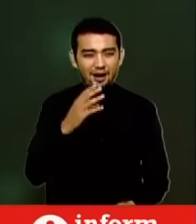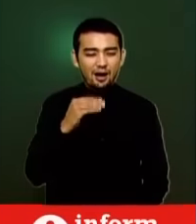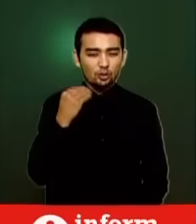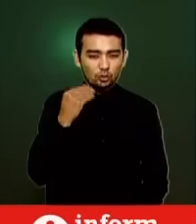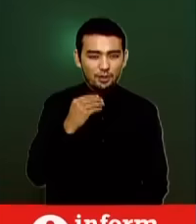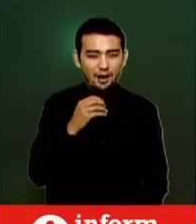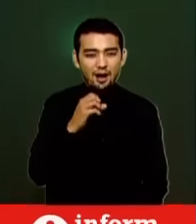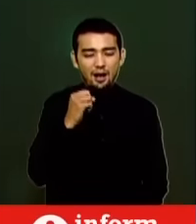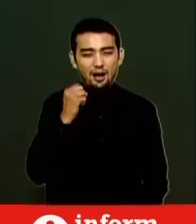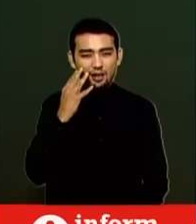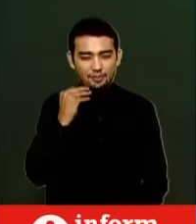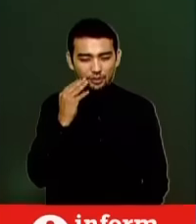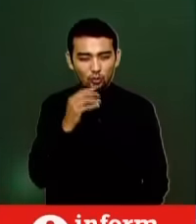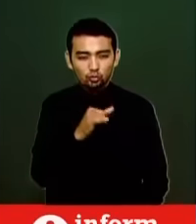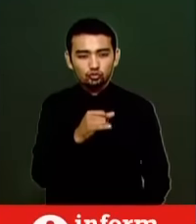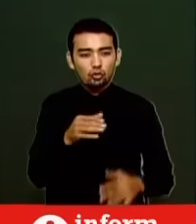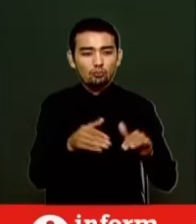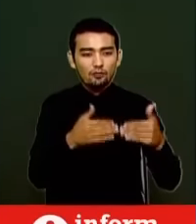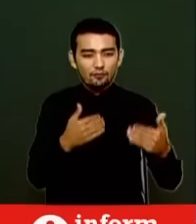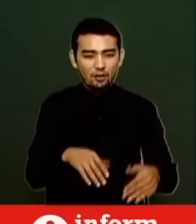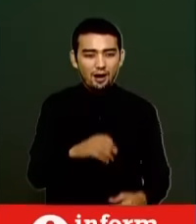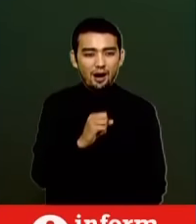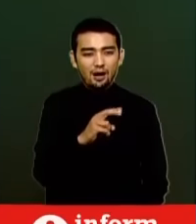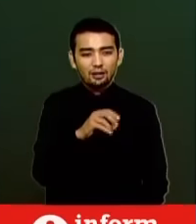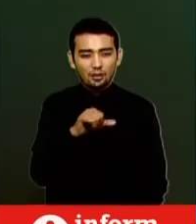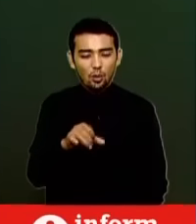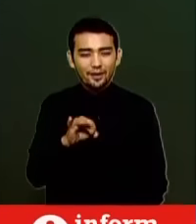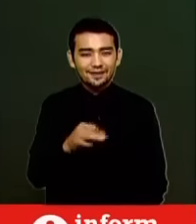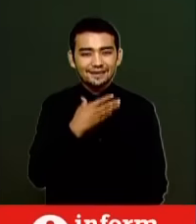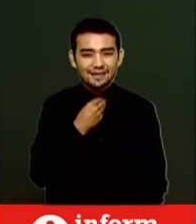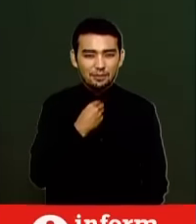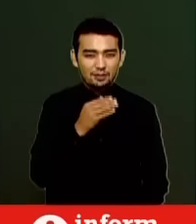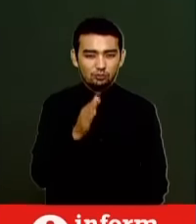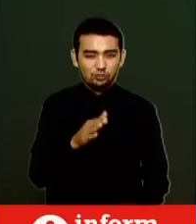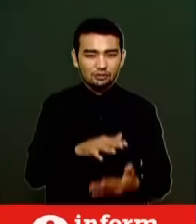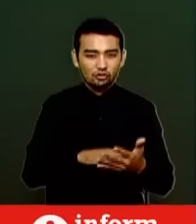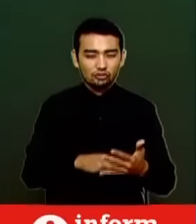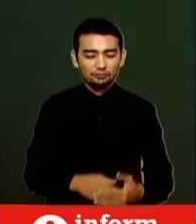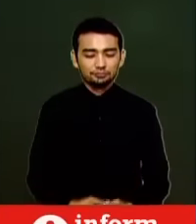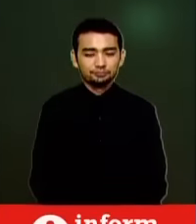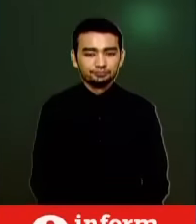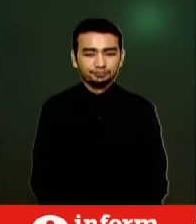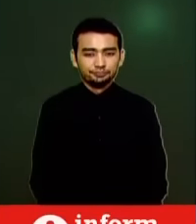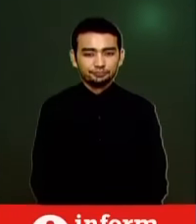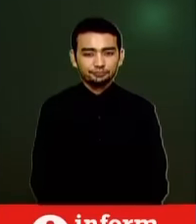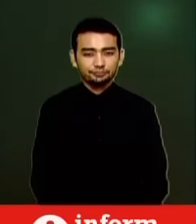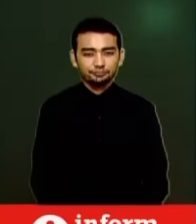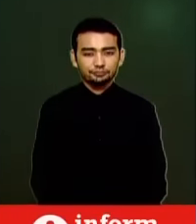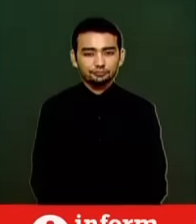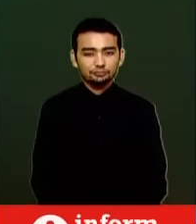концерты уже прошли. На очереди Актау и Семей. Дамир Анитов, Влад Шишко, Сергей Шуйский, Информбюро.